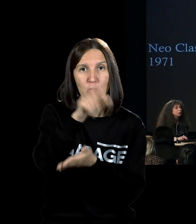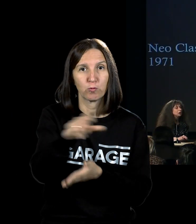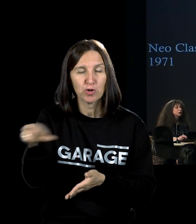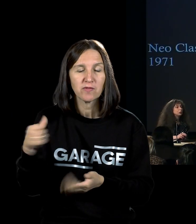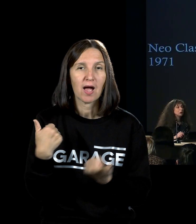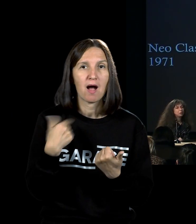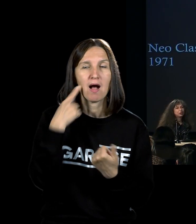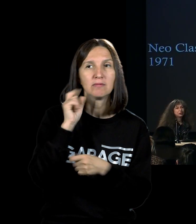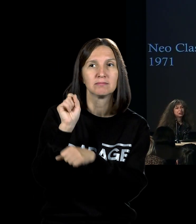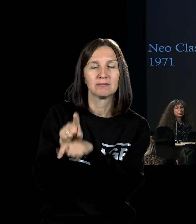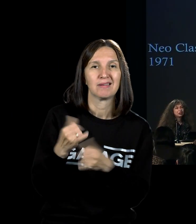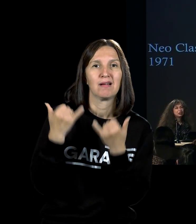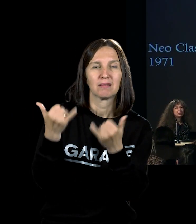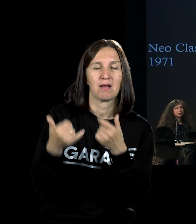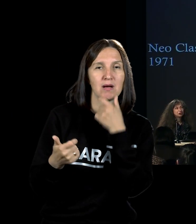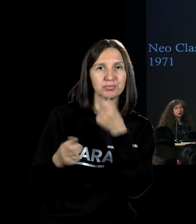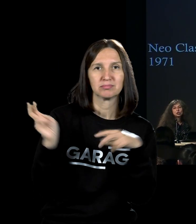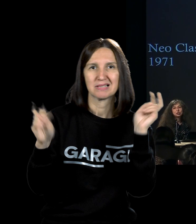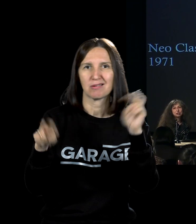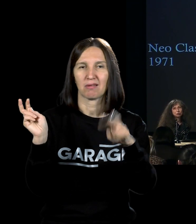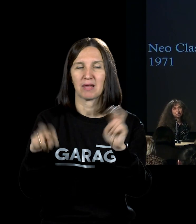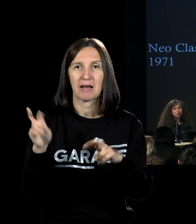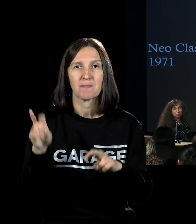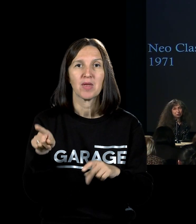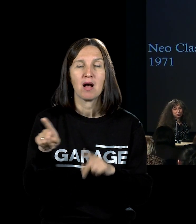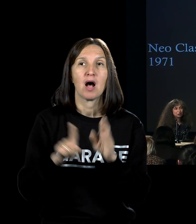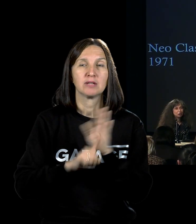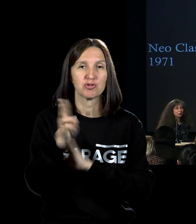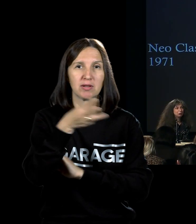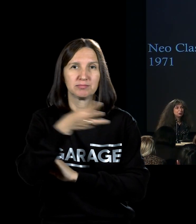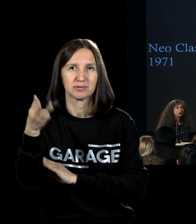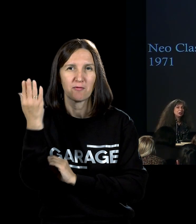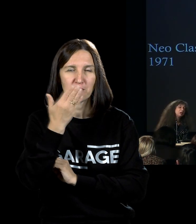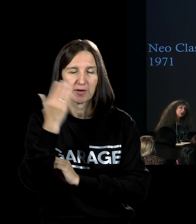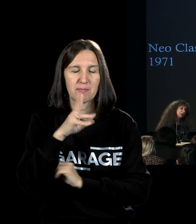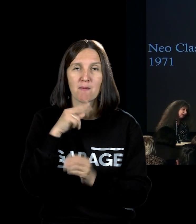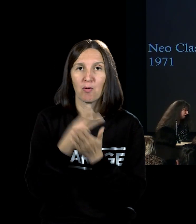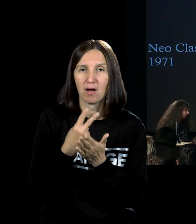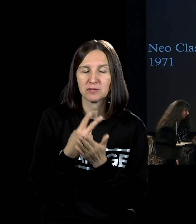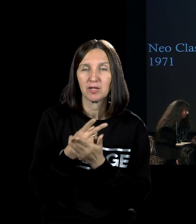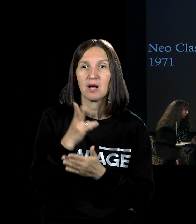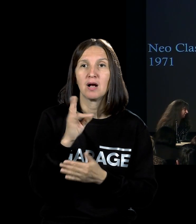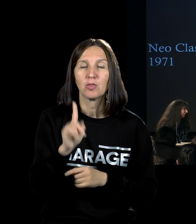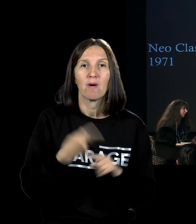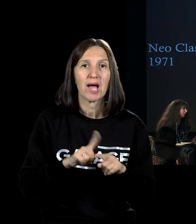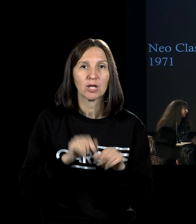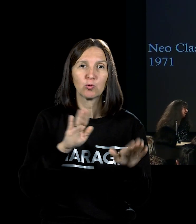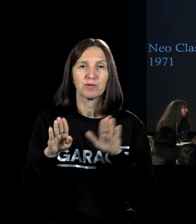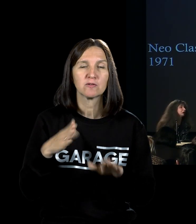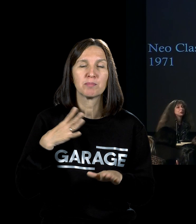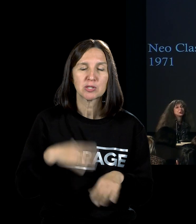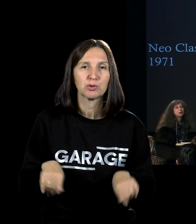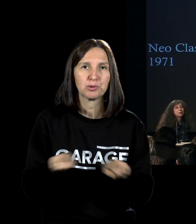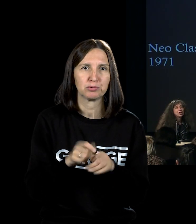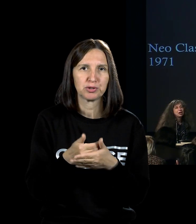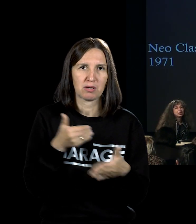Но эту выставку опять-таки закрыли через 4 дня после ее работы. Уже не сам он закрывал из каких-то